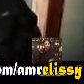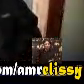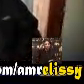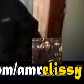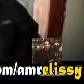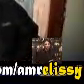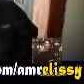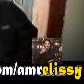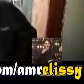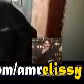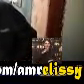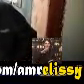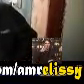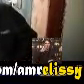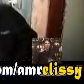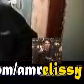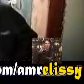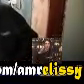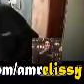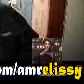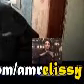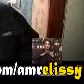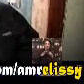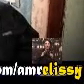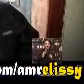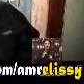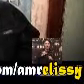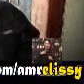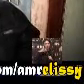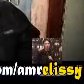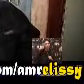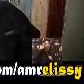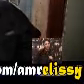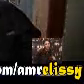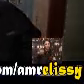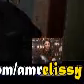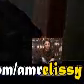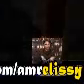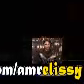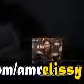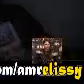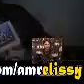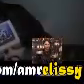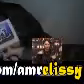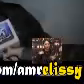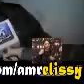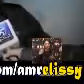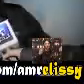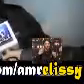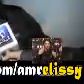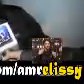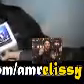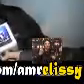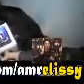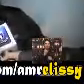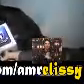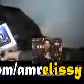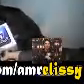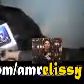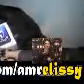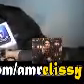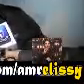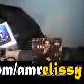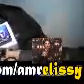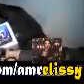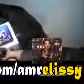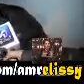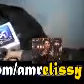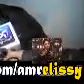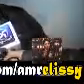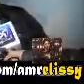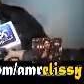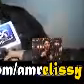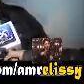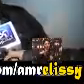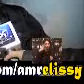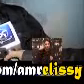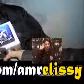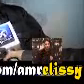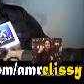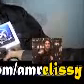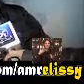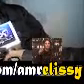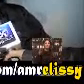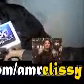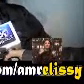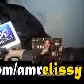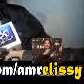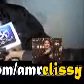يعني حاجة ما كنتش أتصورها. أنا مبسوط ويعني مبسوط عن الأول كتير، إن أنا بقيت عندي إحساس إن